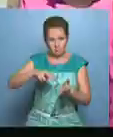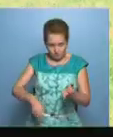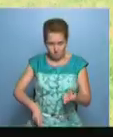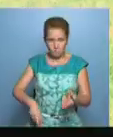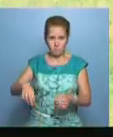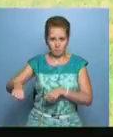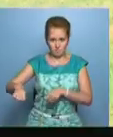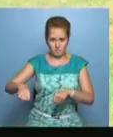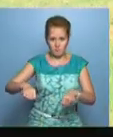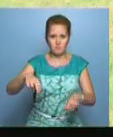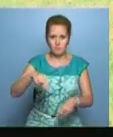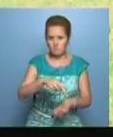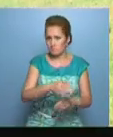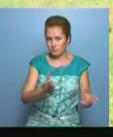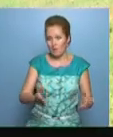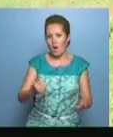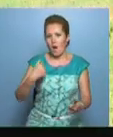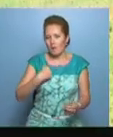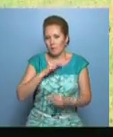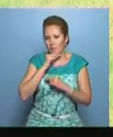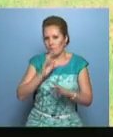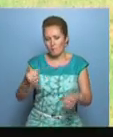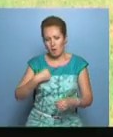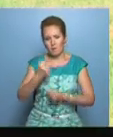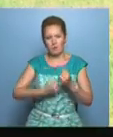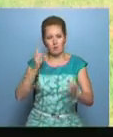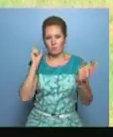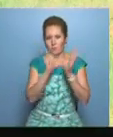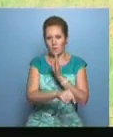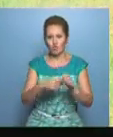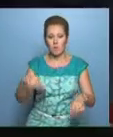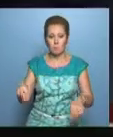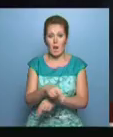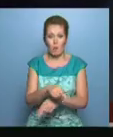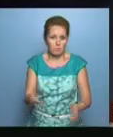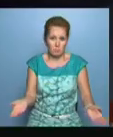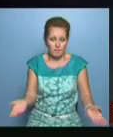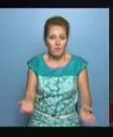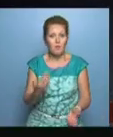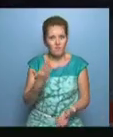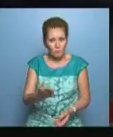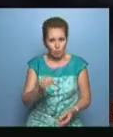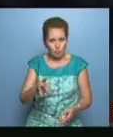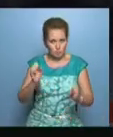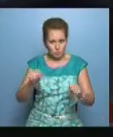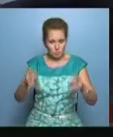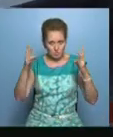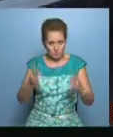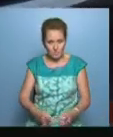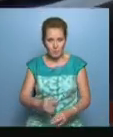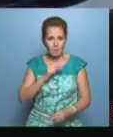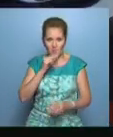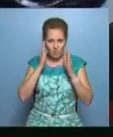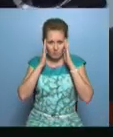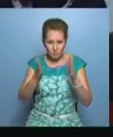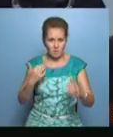часть. Просто торопился и быстро проехал через пешеходный переход. Вот чем может обернуться такая спешка и